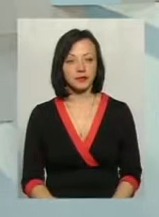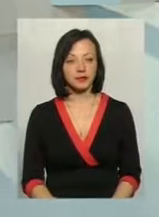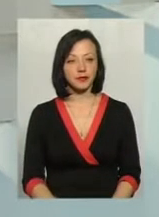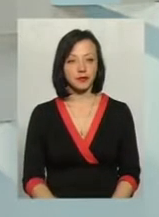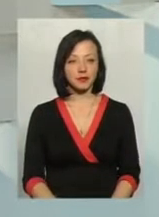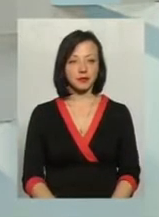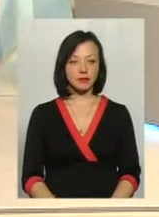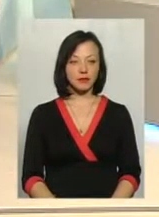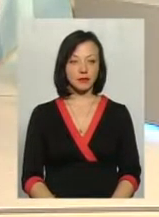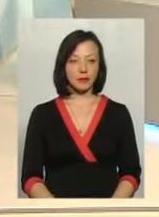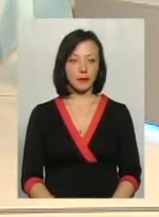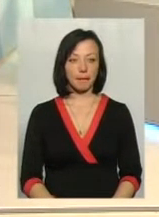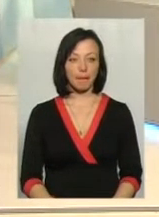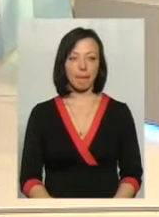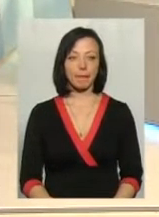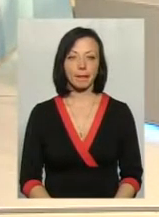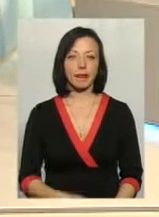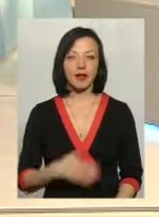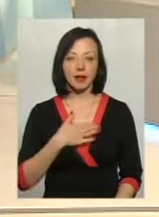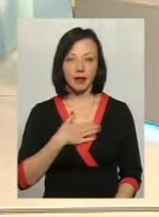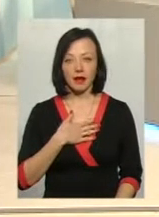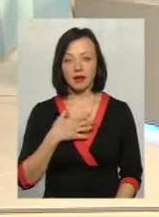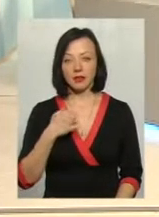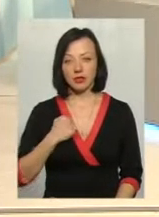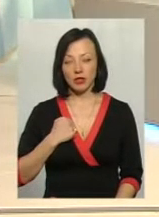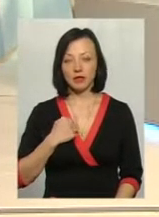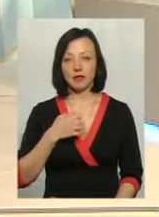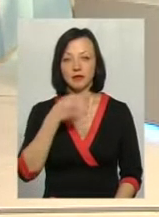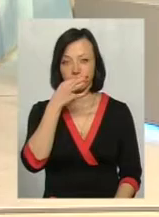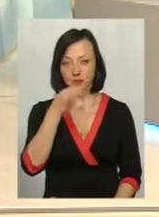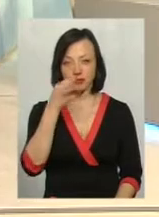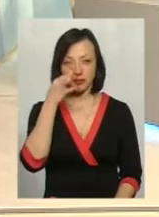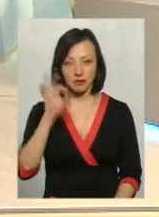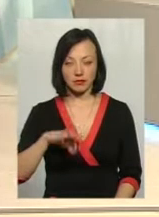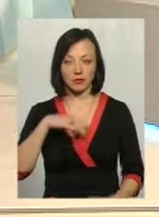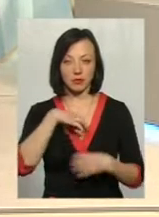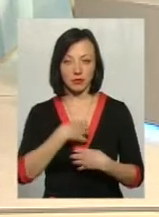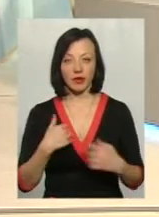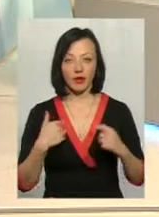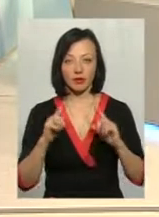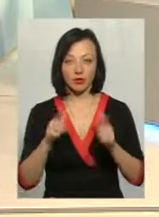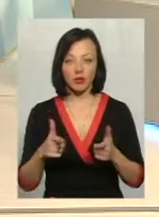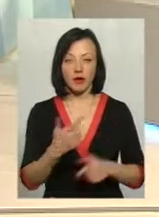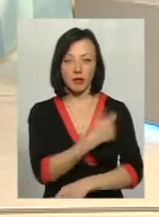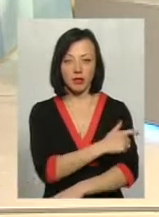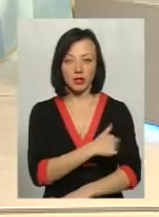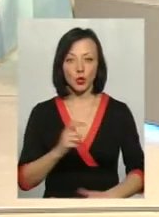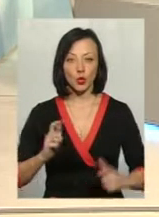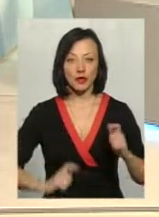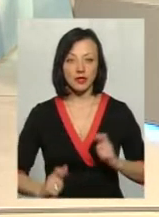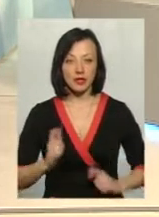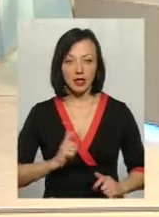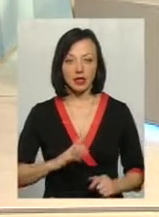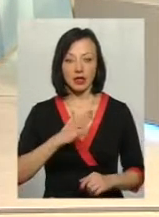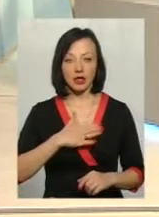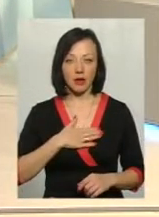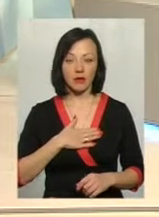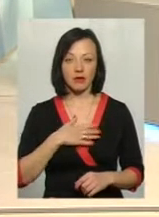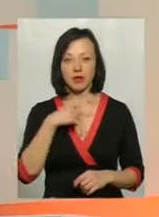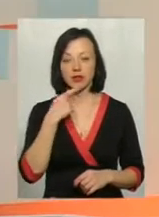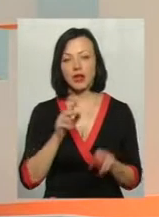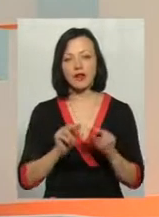з особистого досвіду, на жаль, сумного. Бо коли я поступав в медичний університет, то нам казали